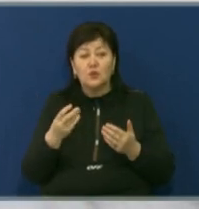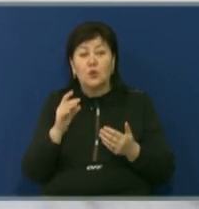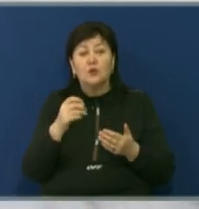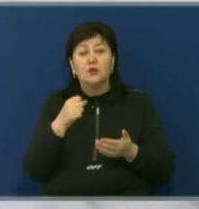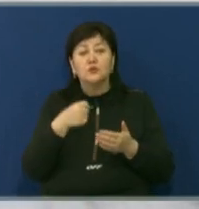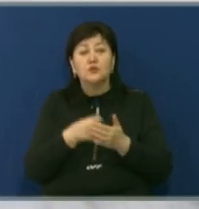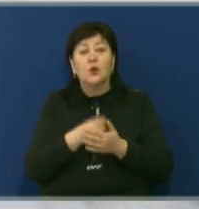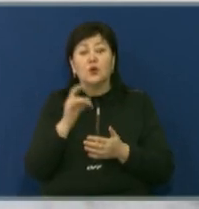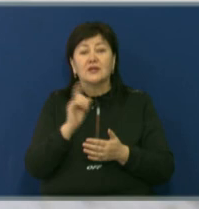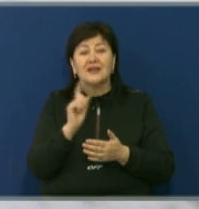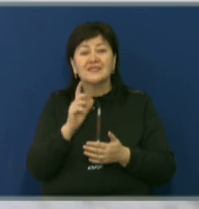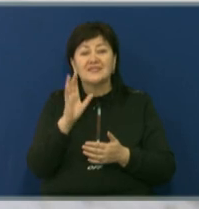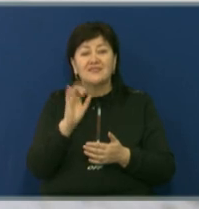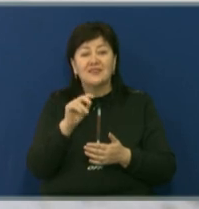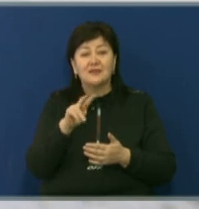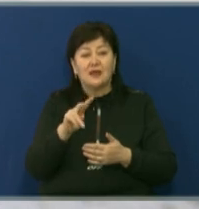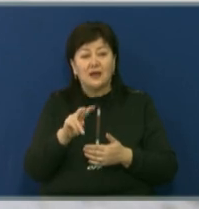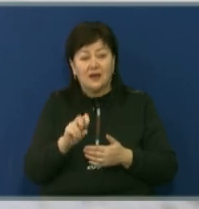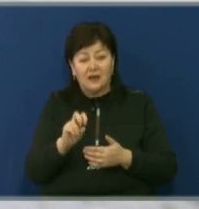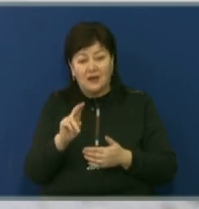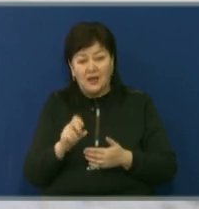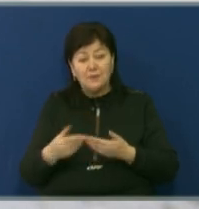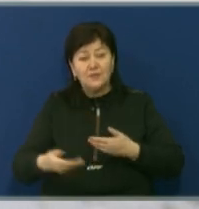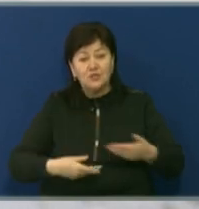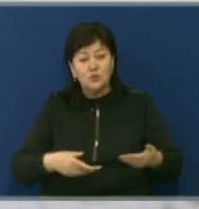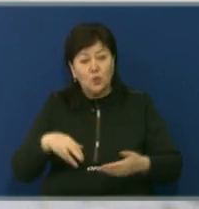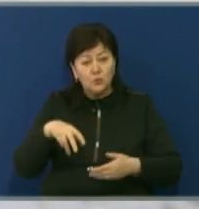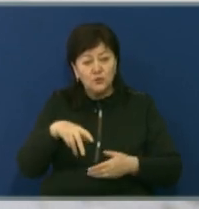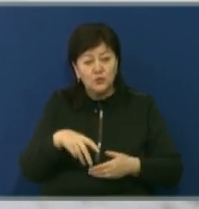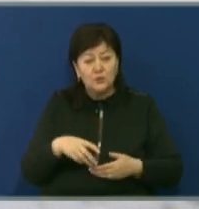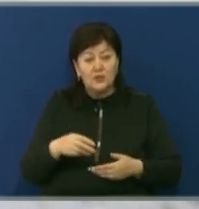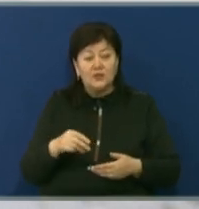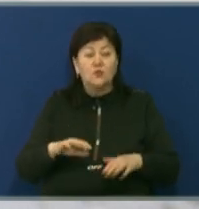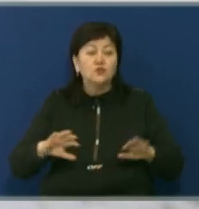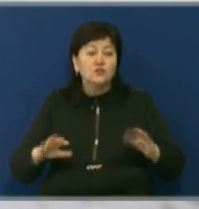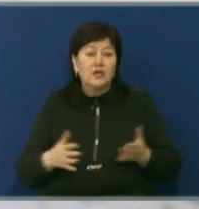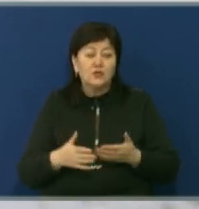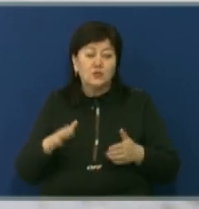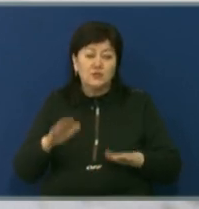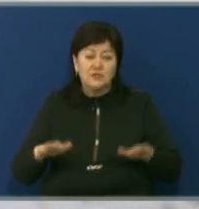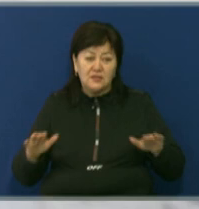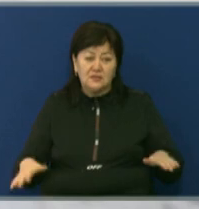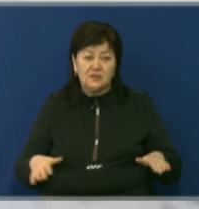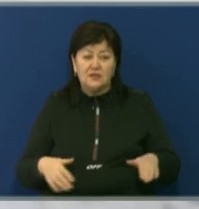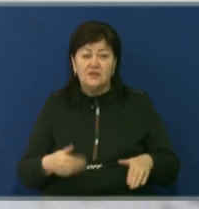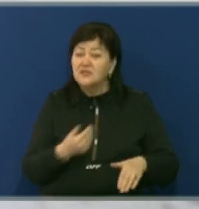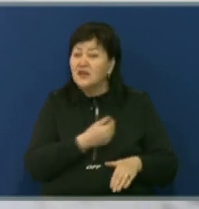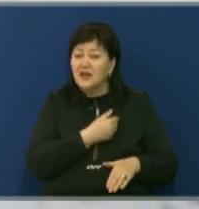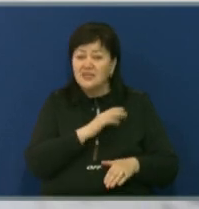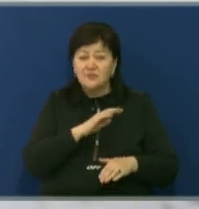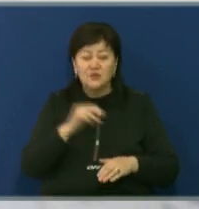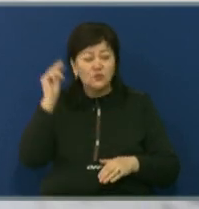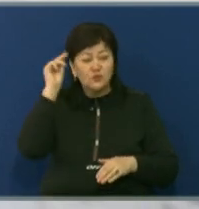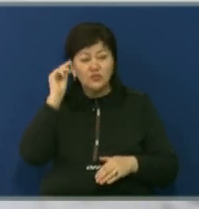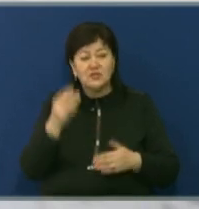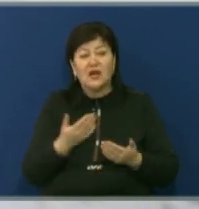барамыз. Одан кейін балаларымыз шаршайды. Не оқуға деген несін ұмтасы болмайды. Ал